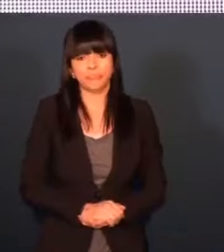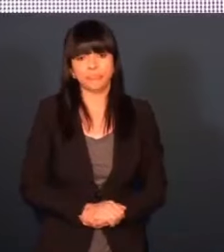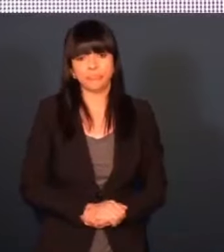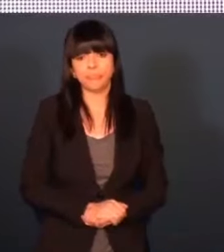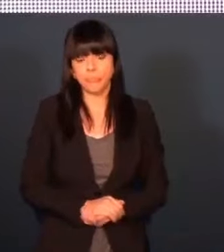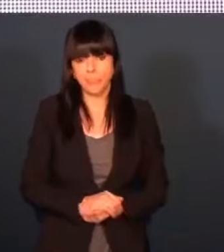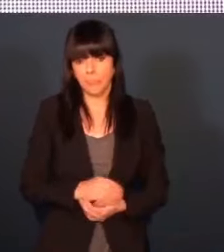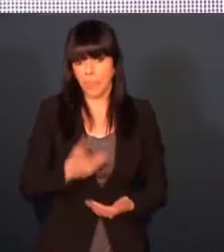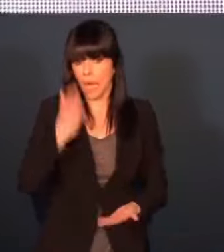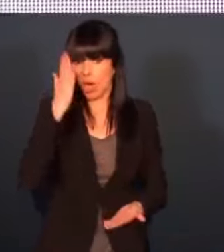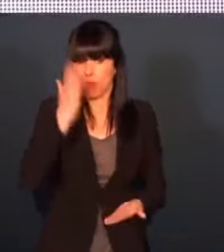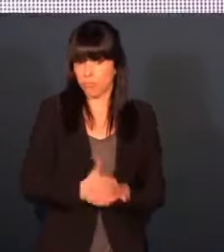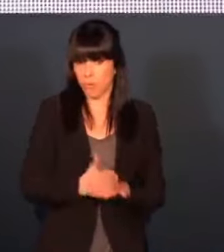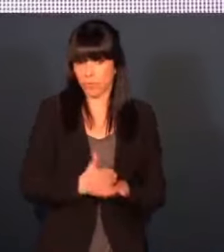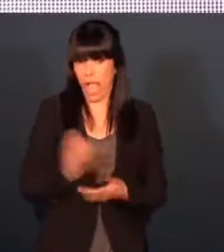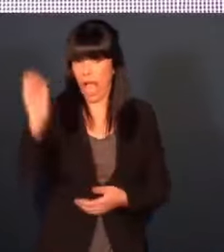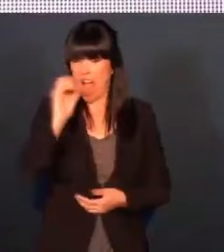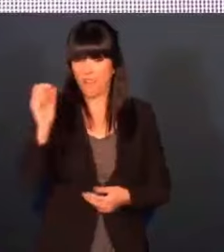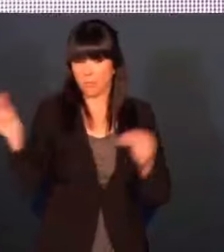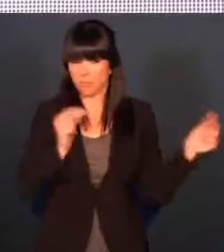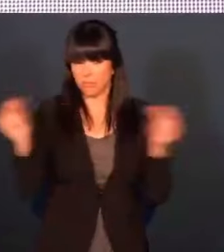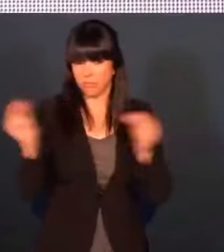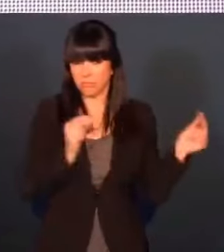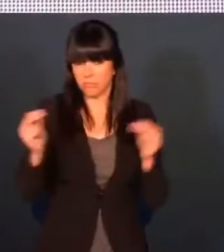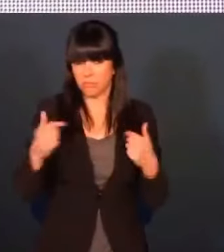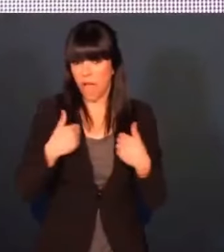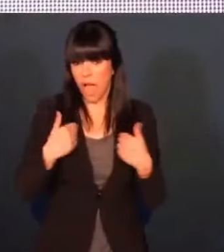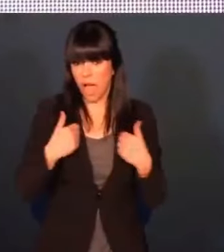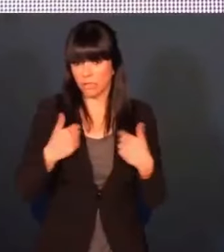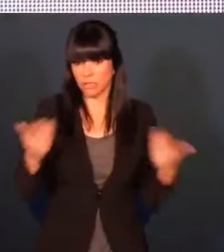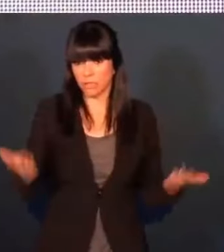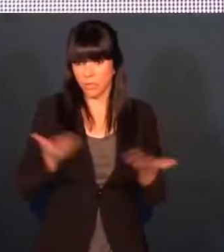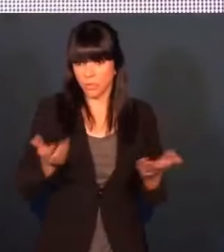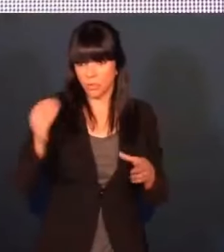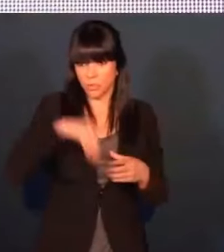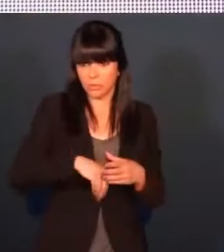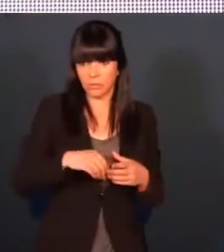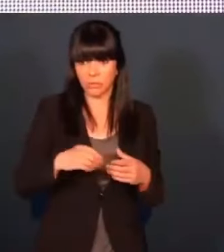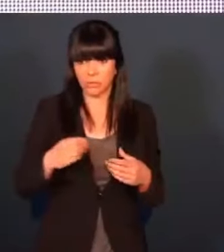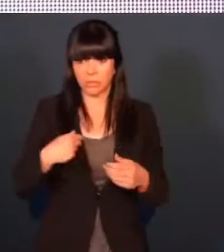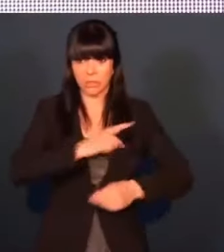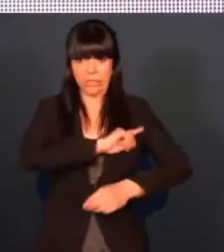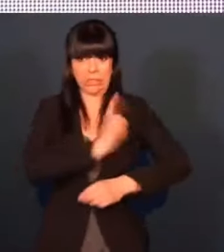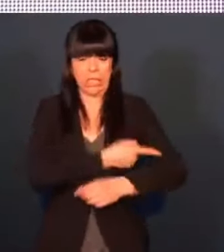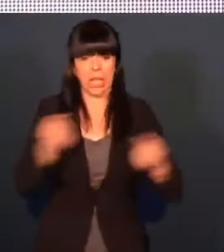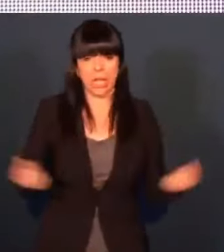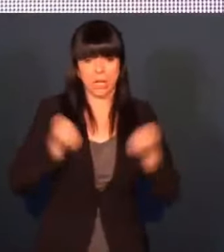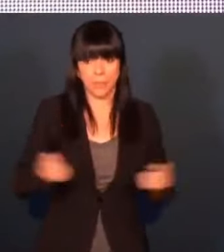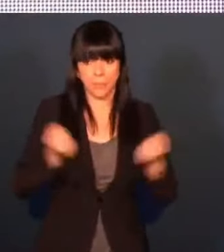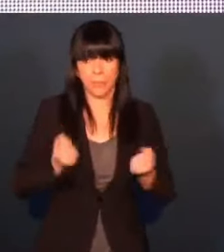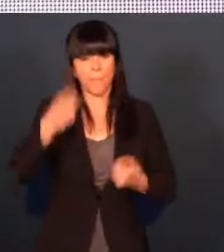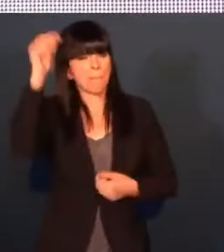На последния Европейски съвет, абсолютно категорично, в резултат на усилията главно на Министерството на финансите,